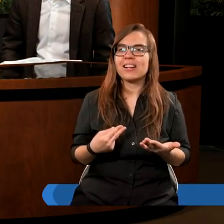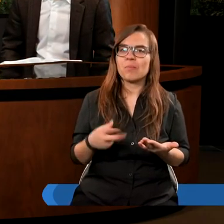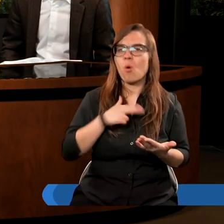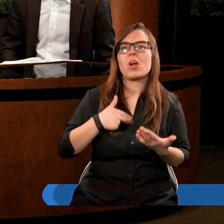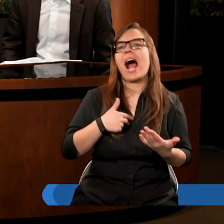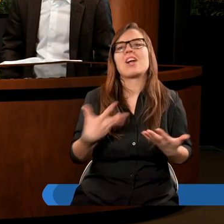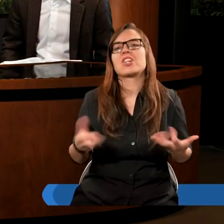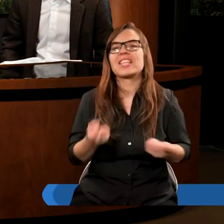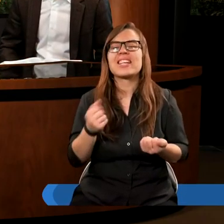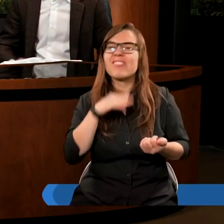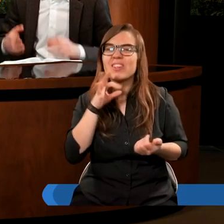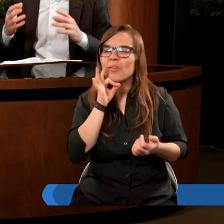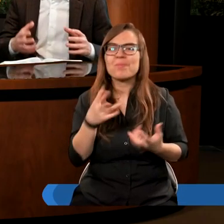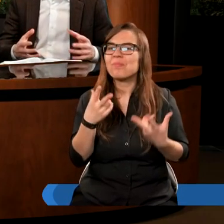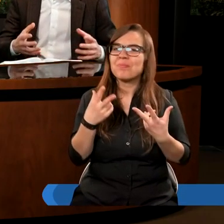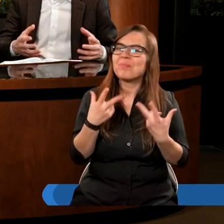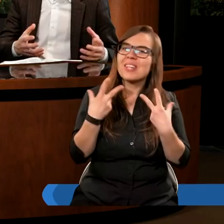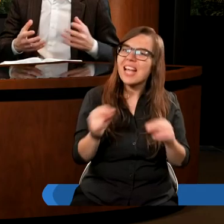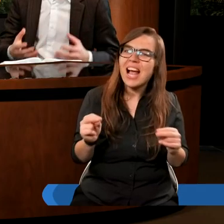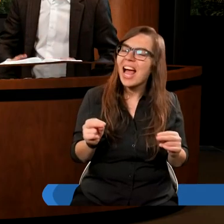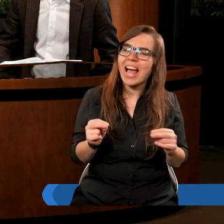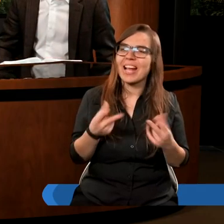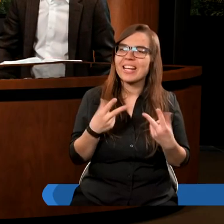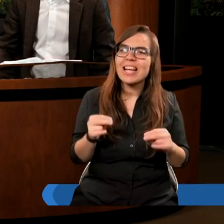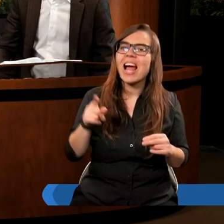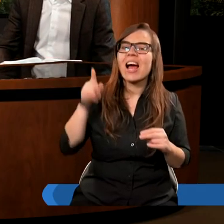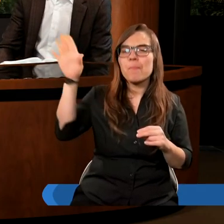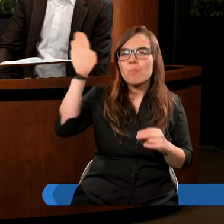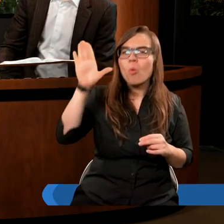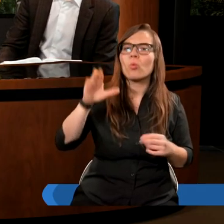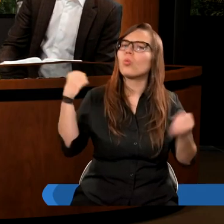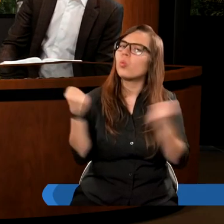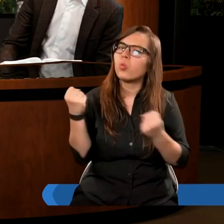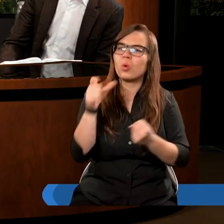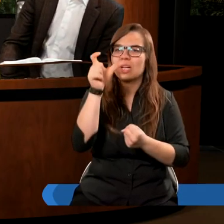dobrze, skoro wcześniej bardzo Mu nam nie zależało.